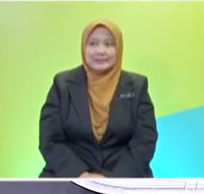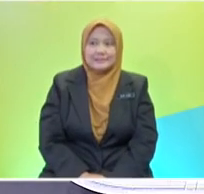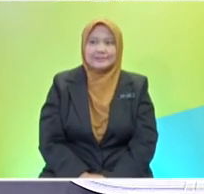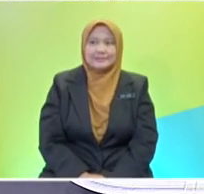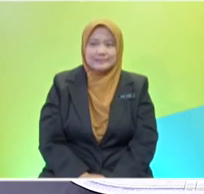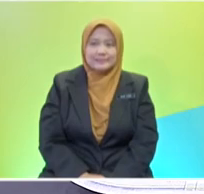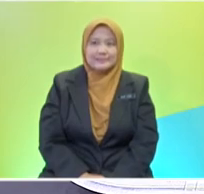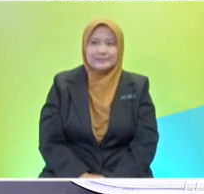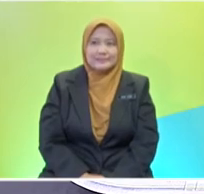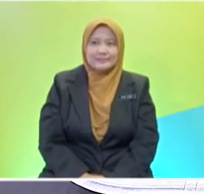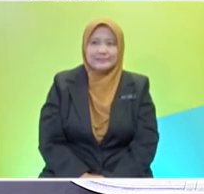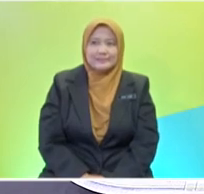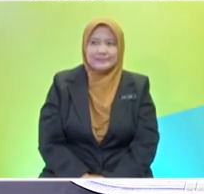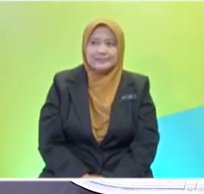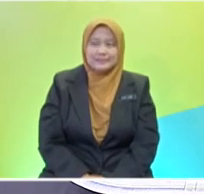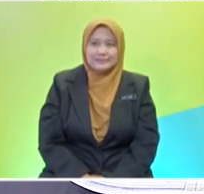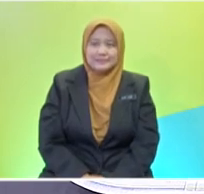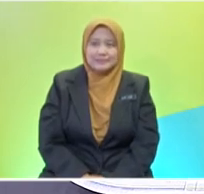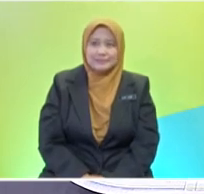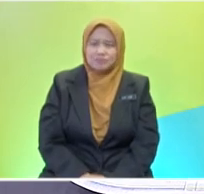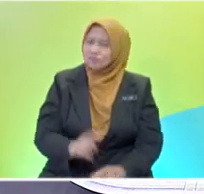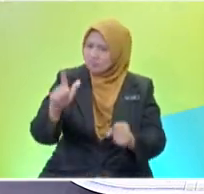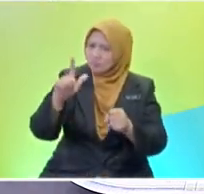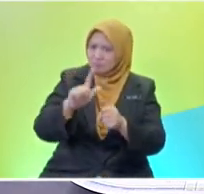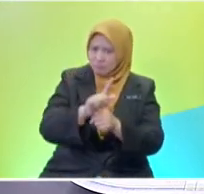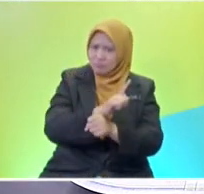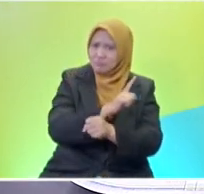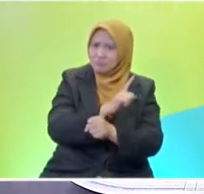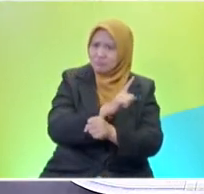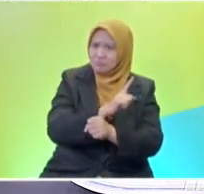dah lengkap ketiga